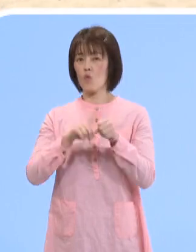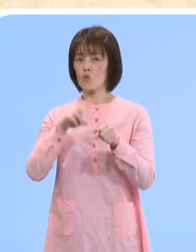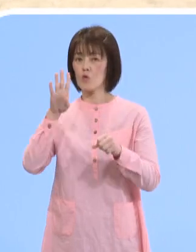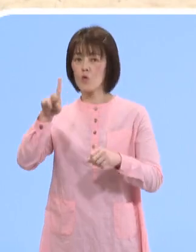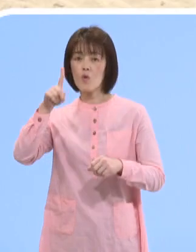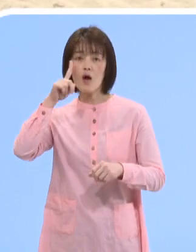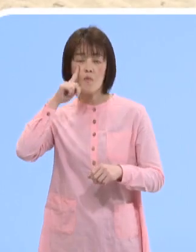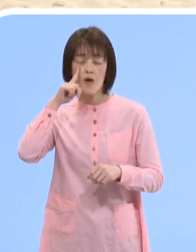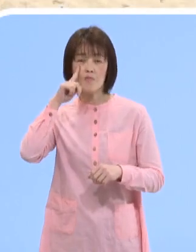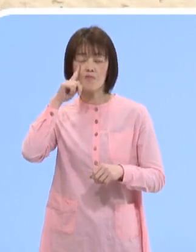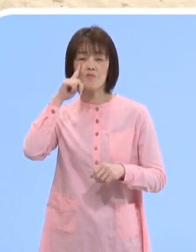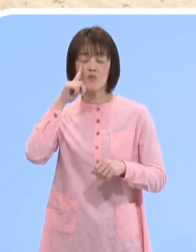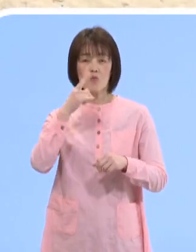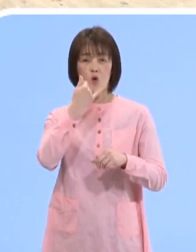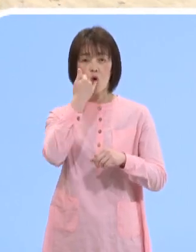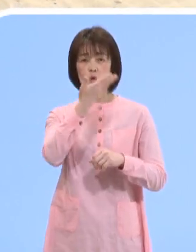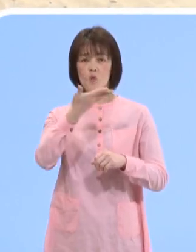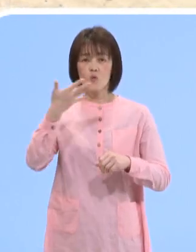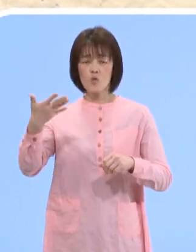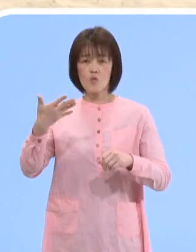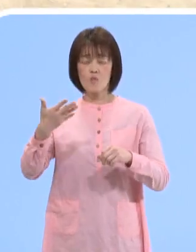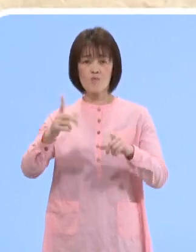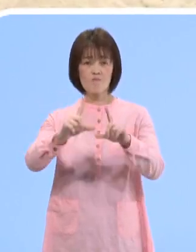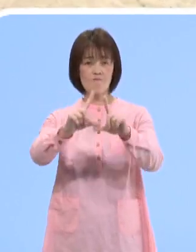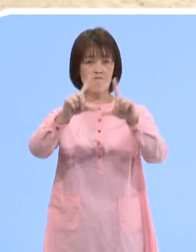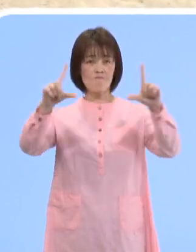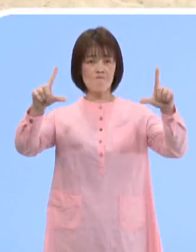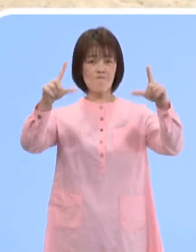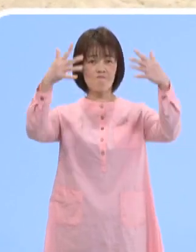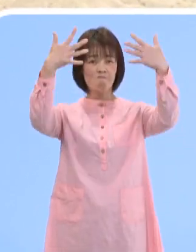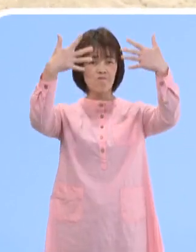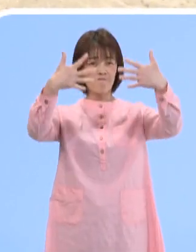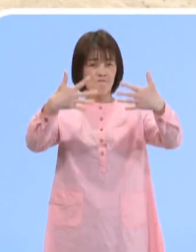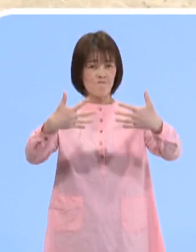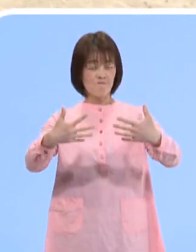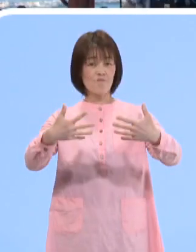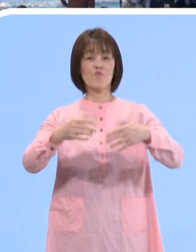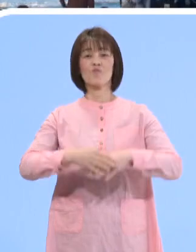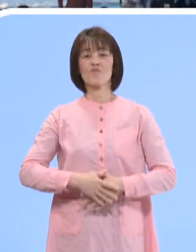るんですけども、海の上にちょっと巨大なスクリーンを浮かべてと。